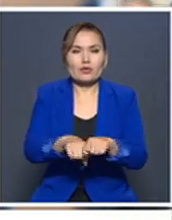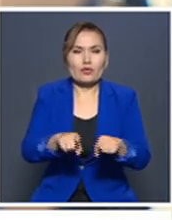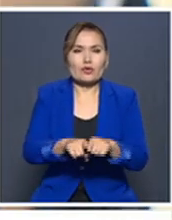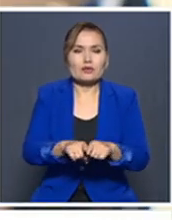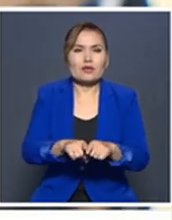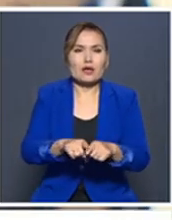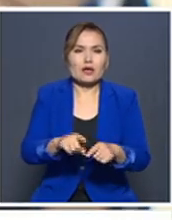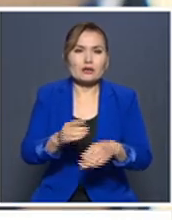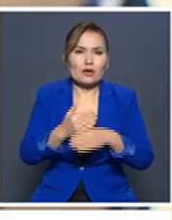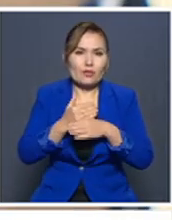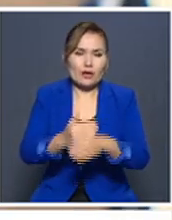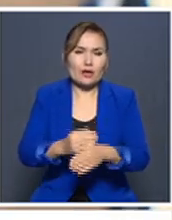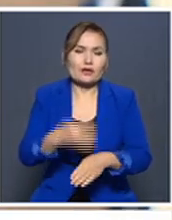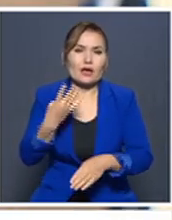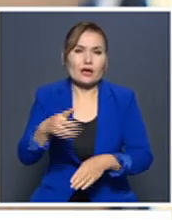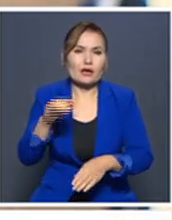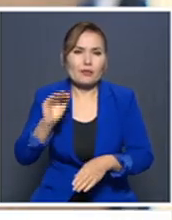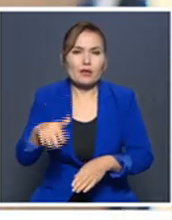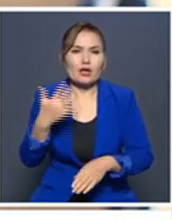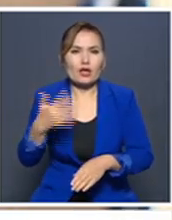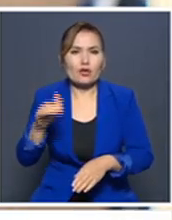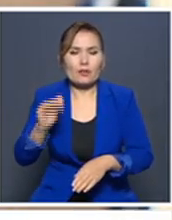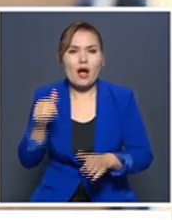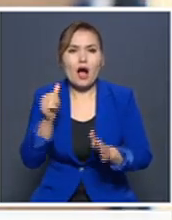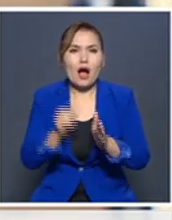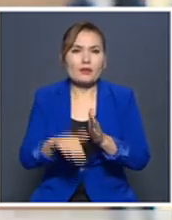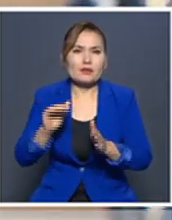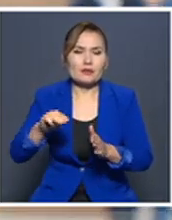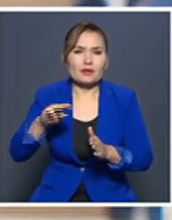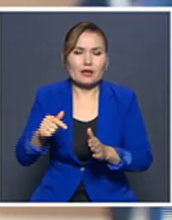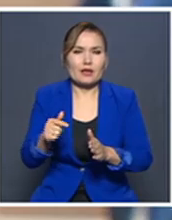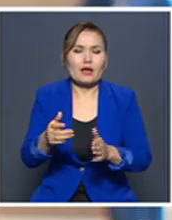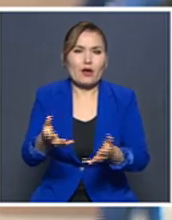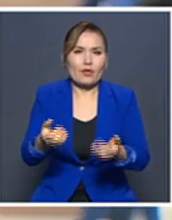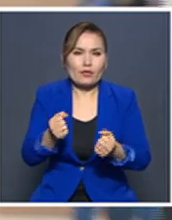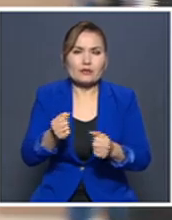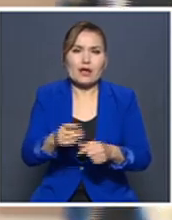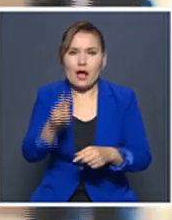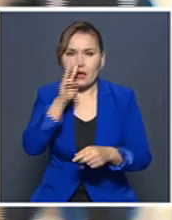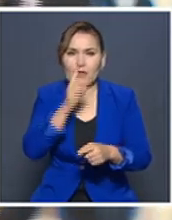40000 болуы мүмкін, 50000 болуы мүмкін, 60000 болуы мүмкін, айлағына байланысты.